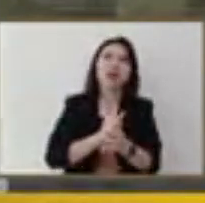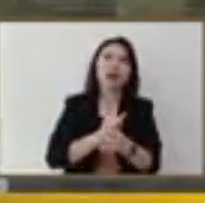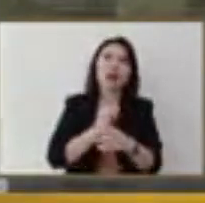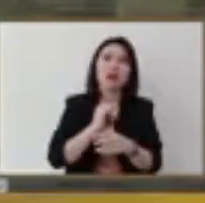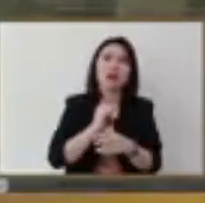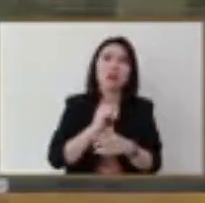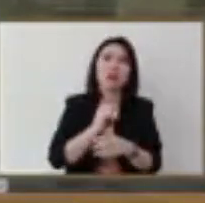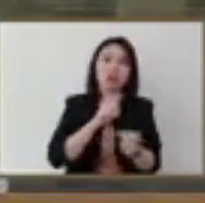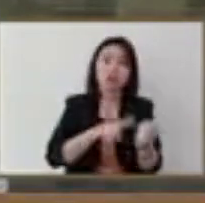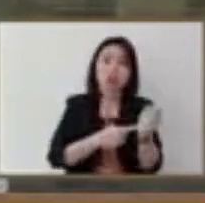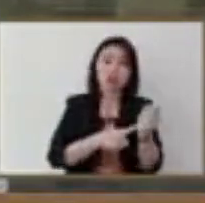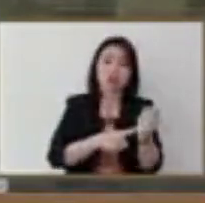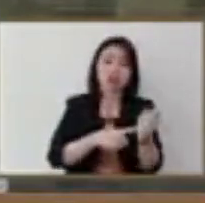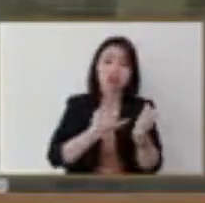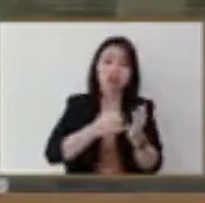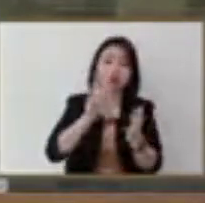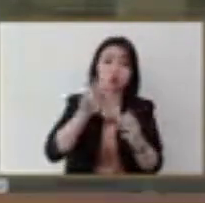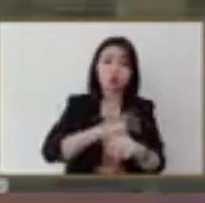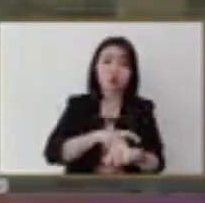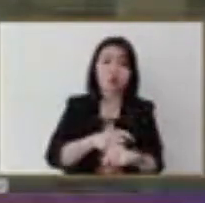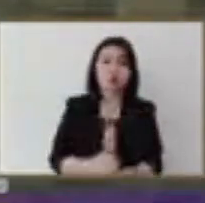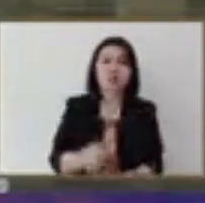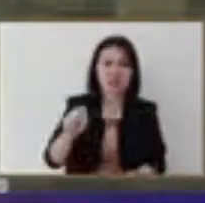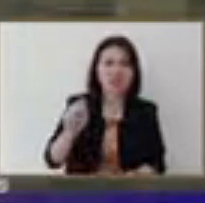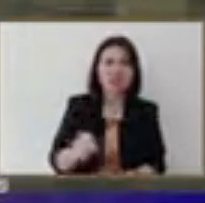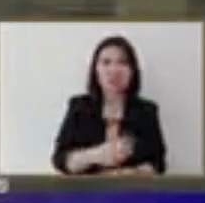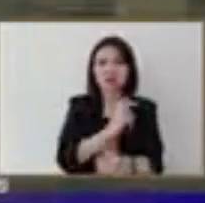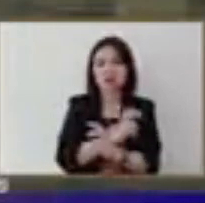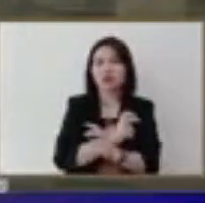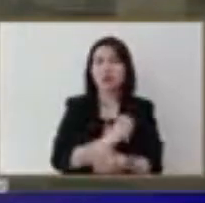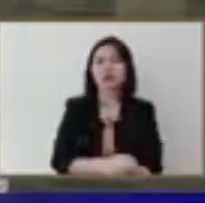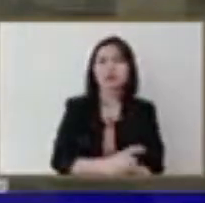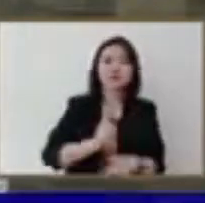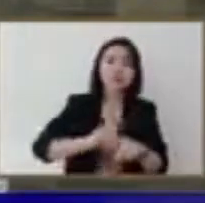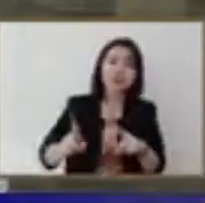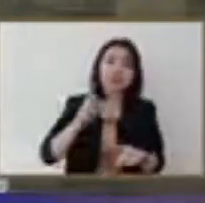Bagamat medyo mahirap, pero hindi ko na kinakalimutan, do it properly, sir.